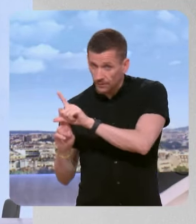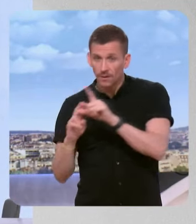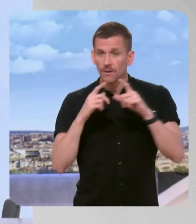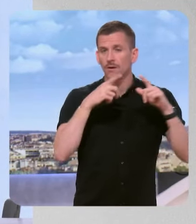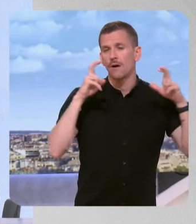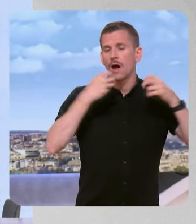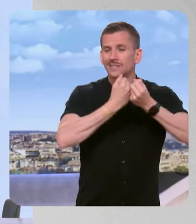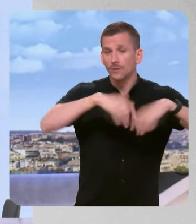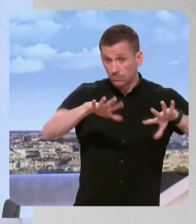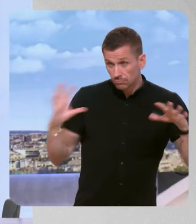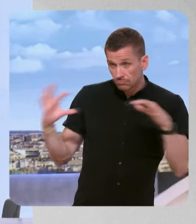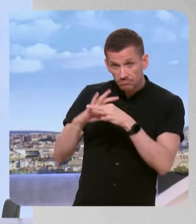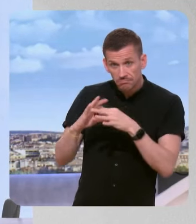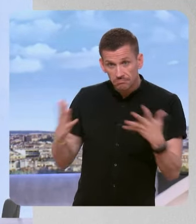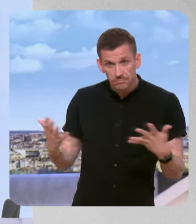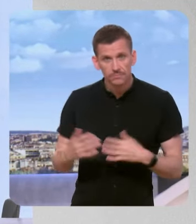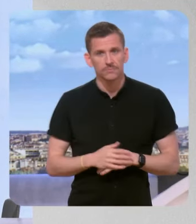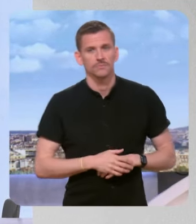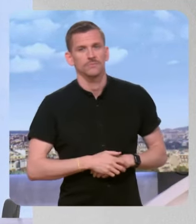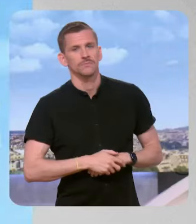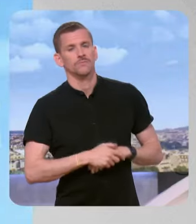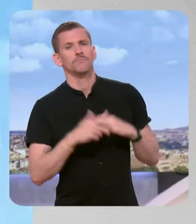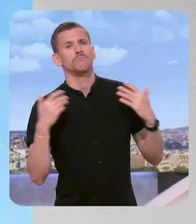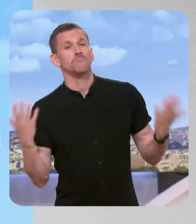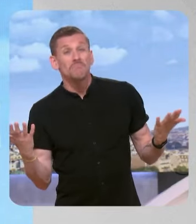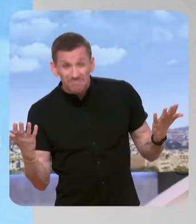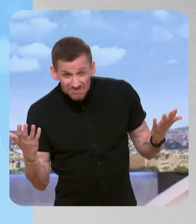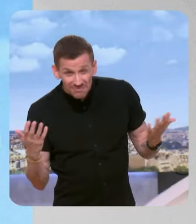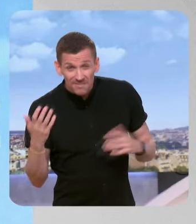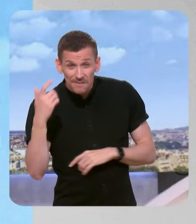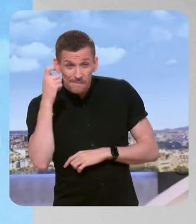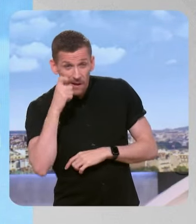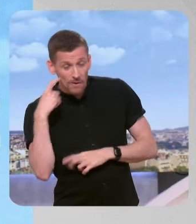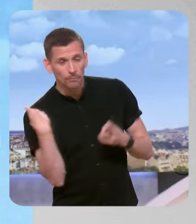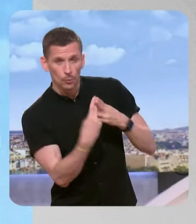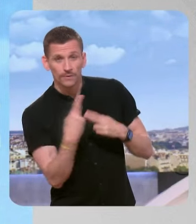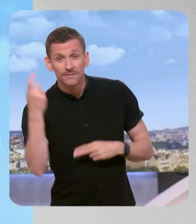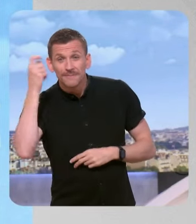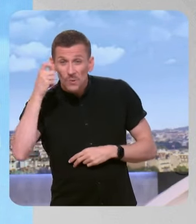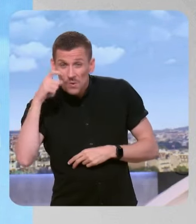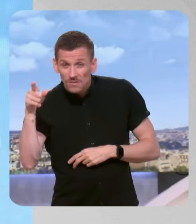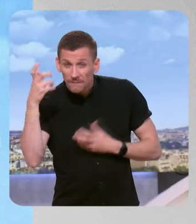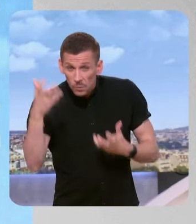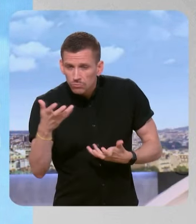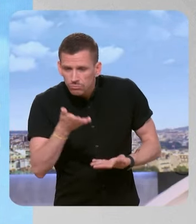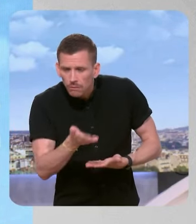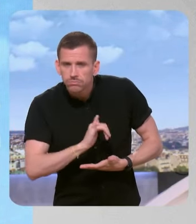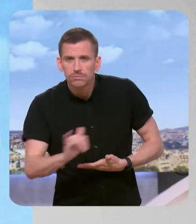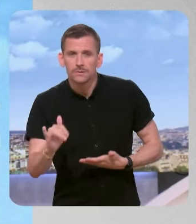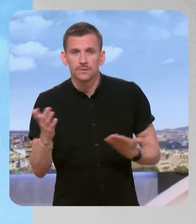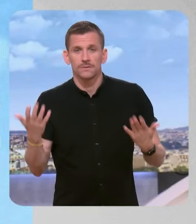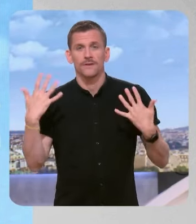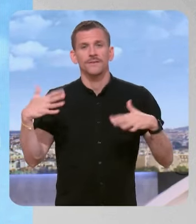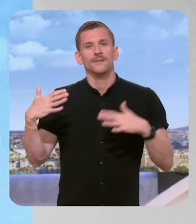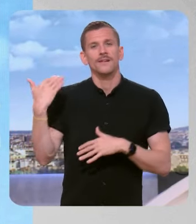parce que le Président de la République n'a jamais été dans cette perspective euh j'avais j'en avais parlé avec lui avec Emmanuel Macron en 2017 le 1er